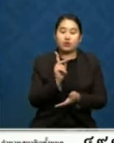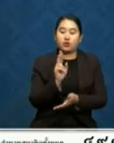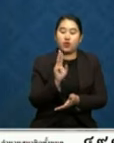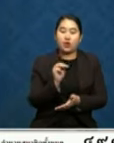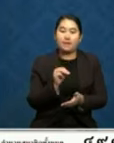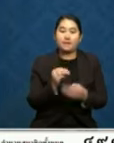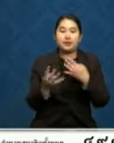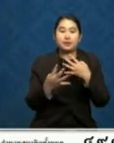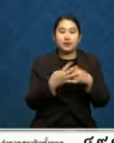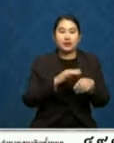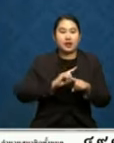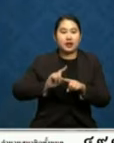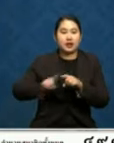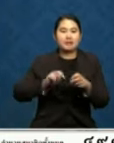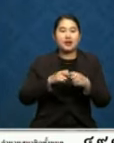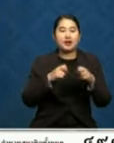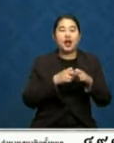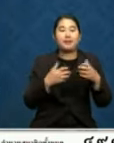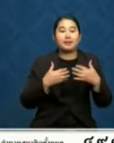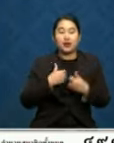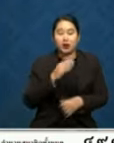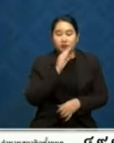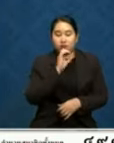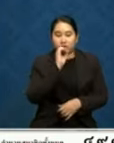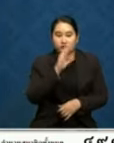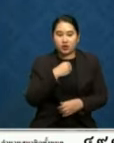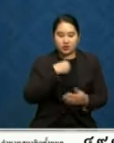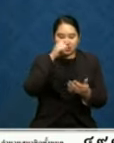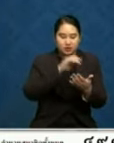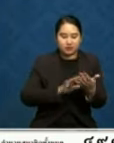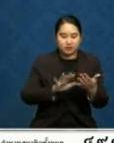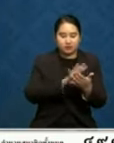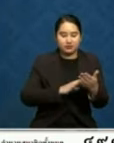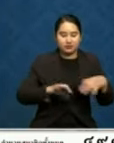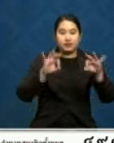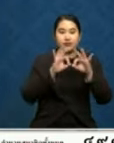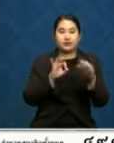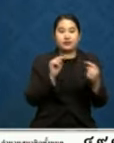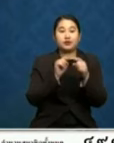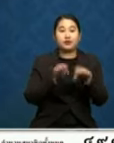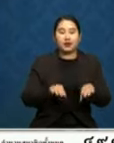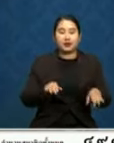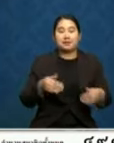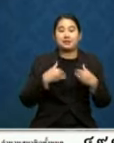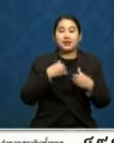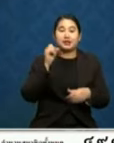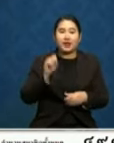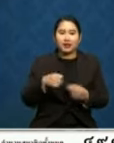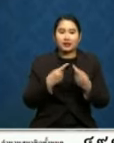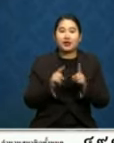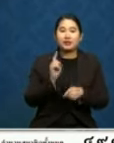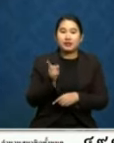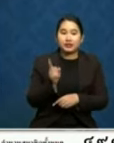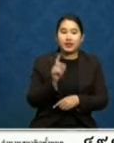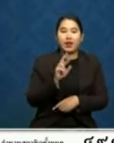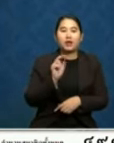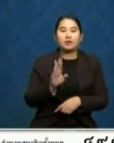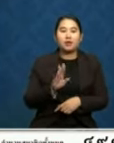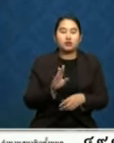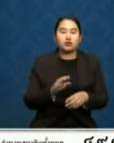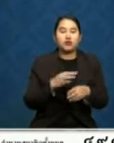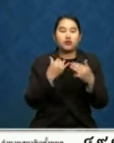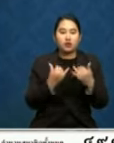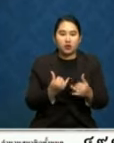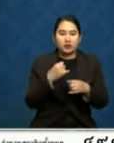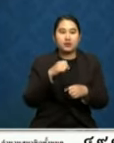งหมดมันมีปัญหาค่ะท่านประธานหากจะบอกว่าประเทศนี้เราให้ความสำคัญกับเด็กนะคะแต่จริงๆแล้วระบบที่เป็นอยู่ณ